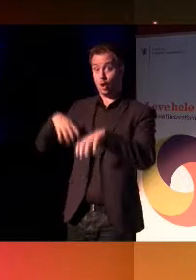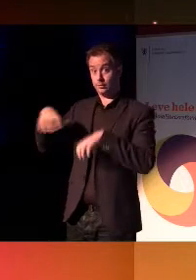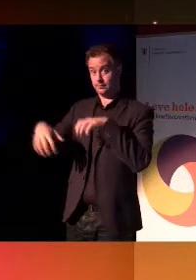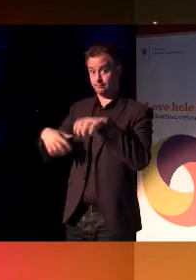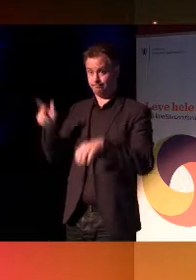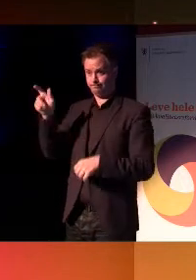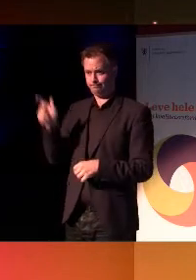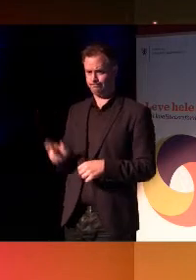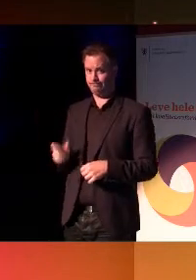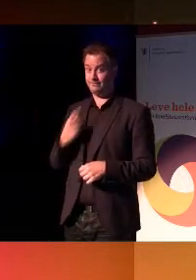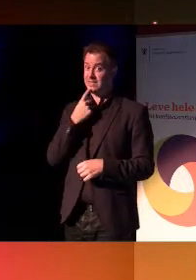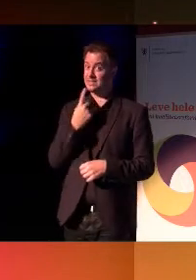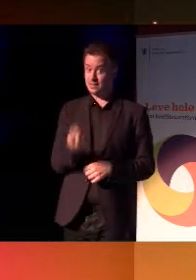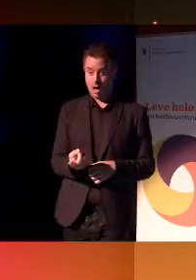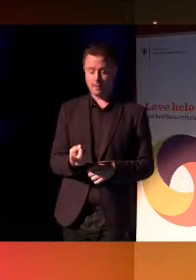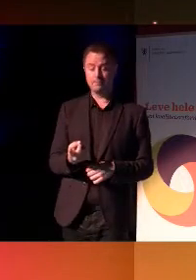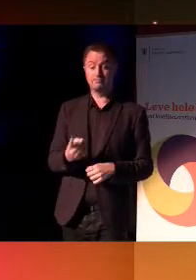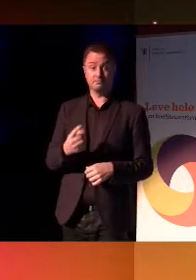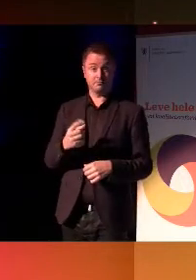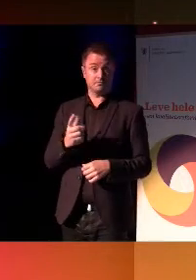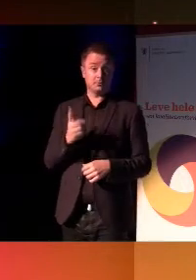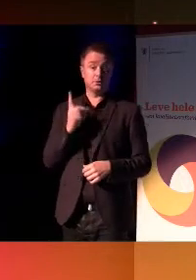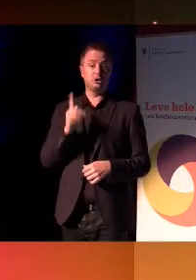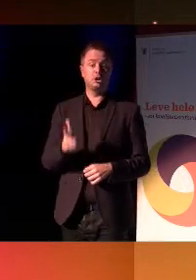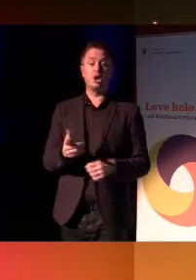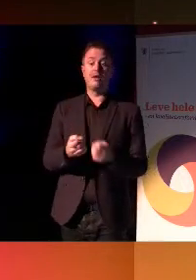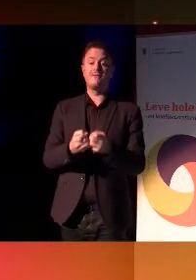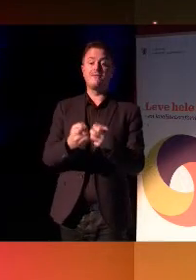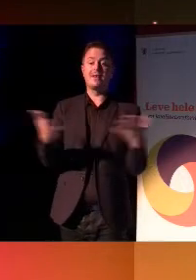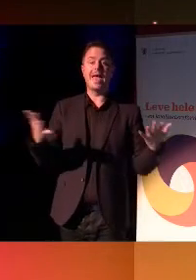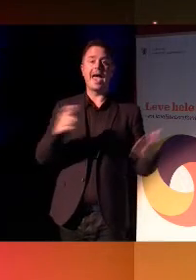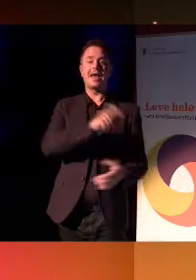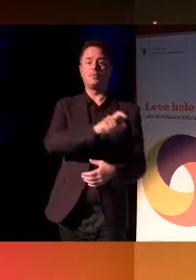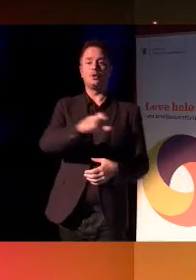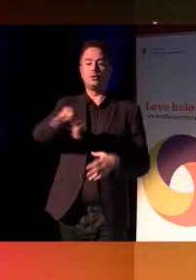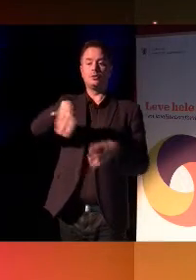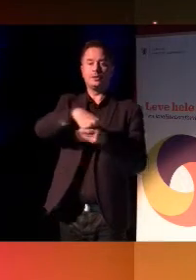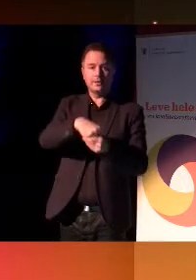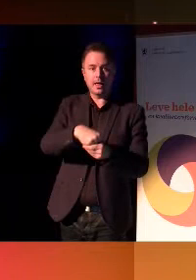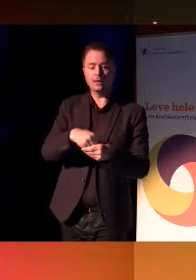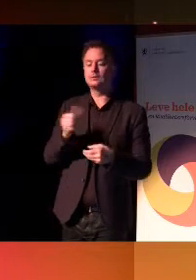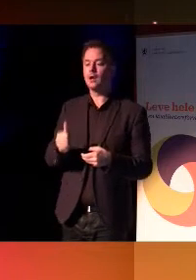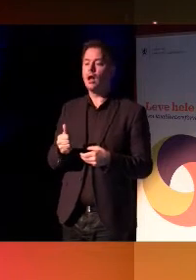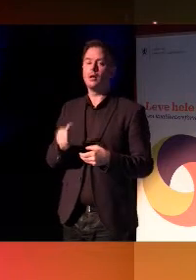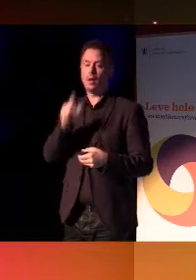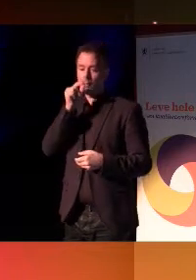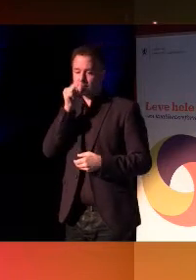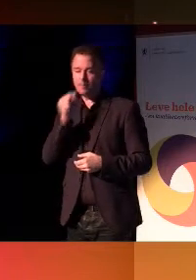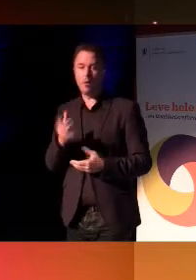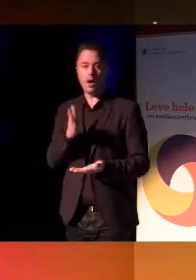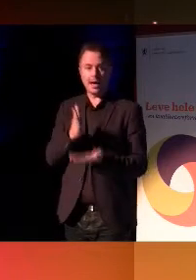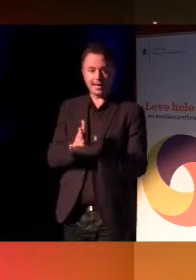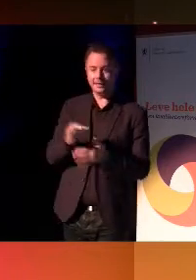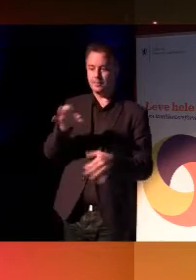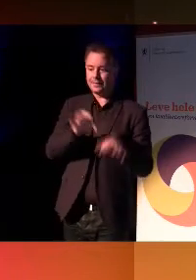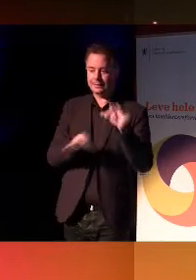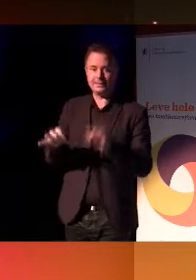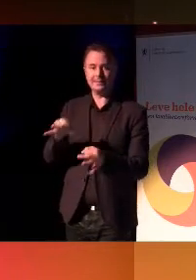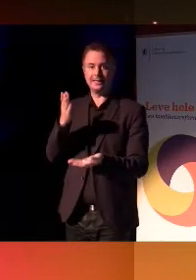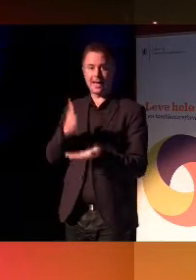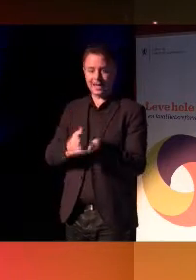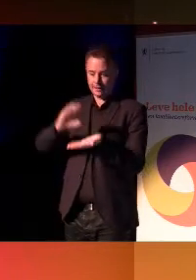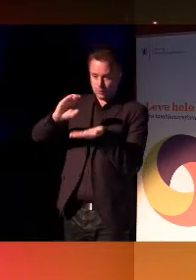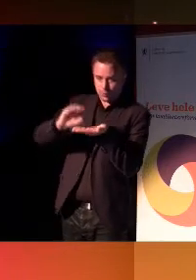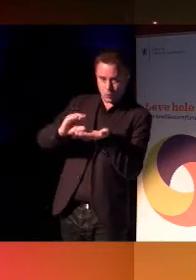mange involvert for å sikre at legemidler blir levert til rett sted, I rett dose, til rett